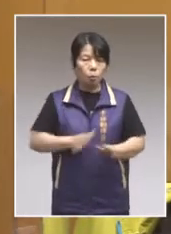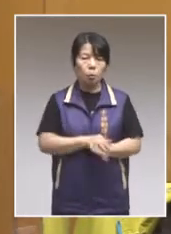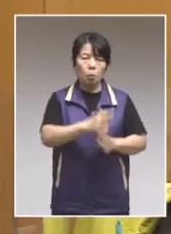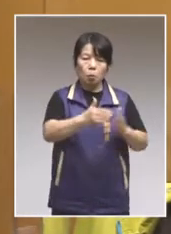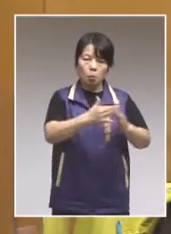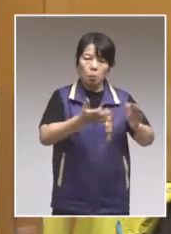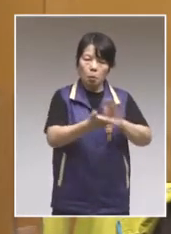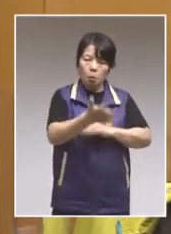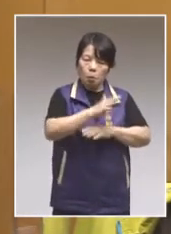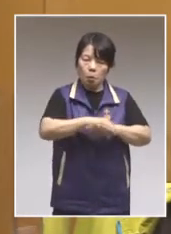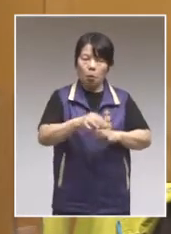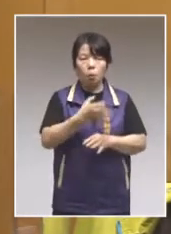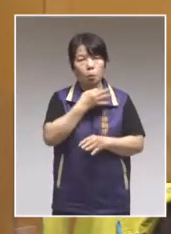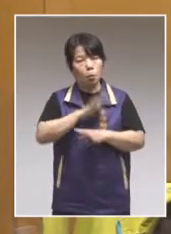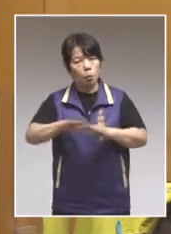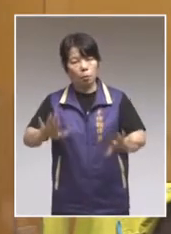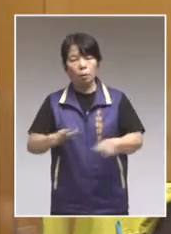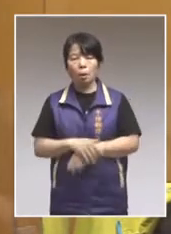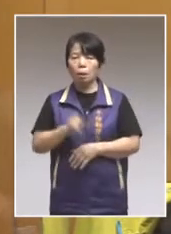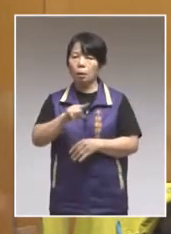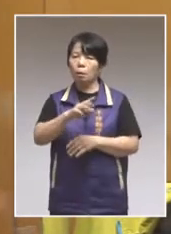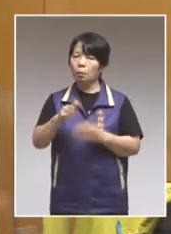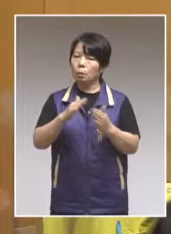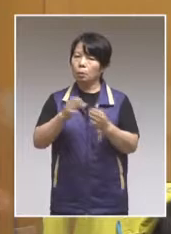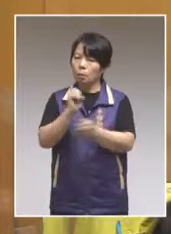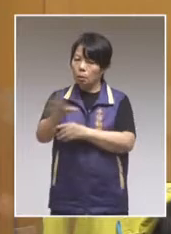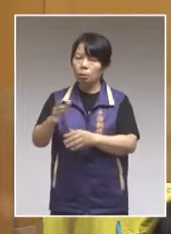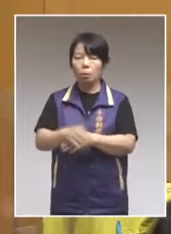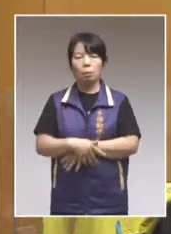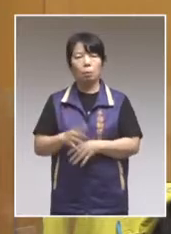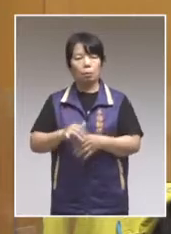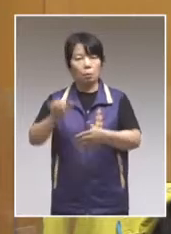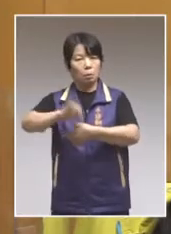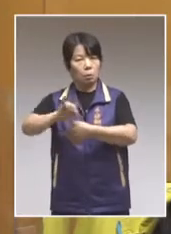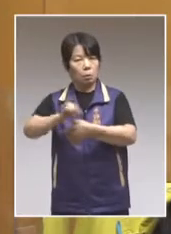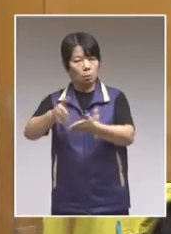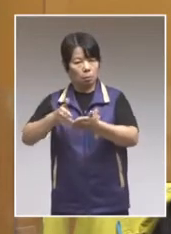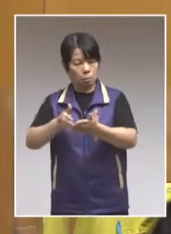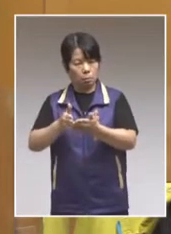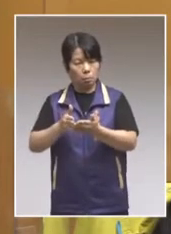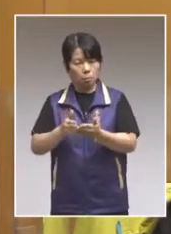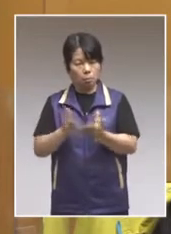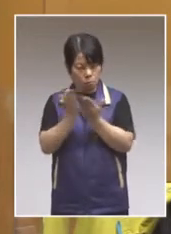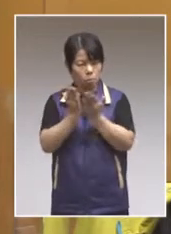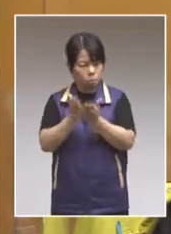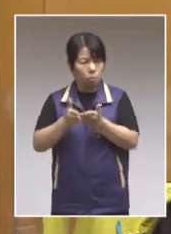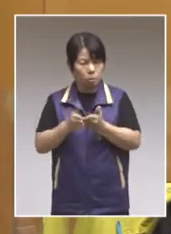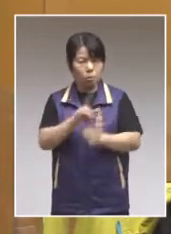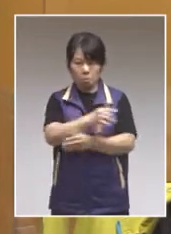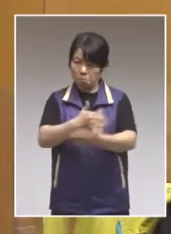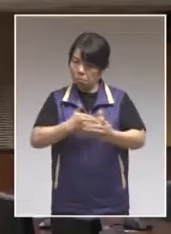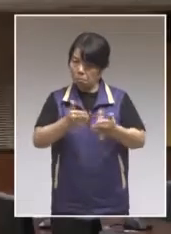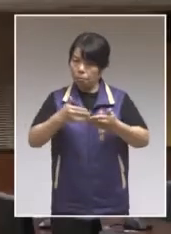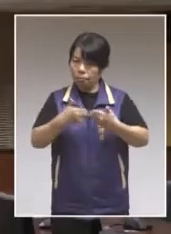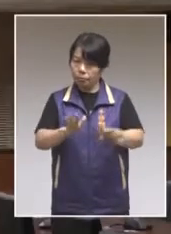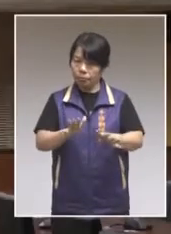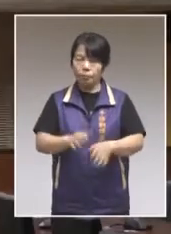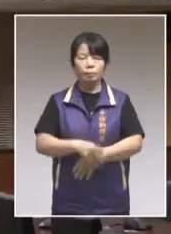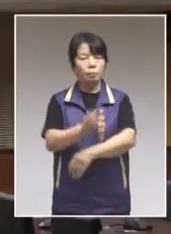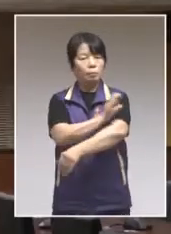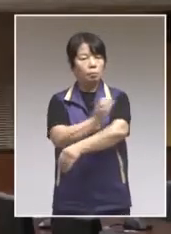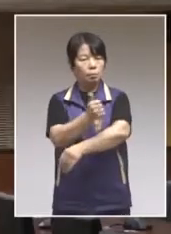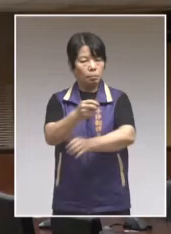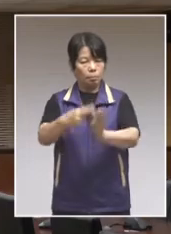是学校却通知大女儿还要上课。那请问依据防疫规定，大女儿需要隔离吗？ 好，谢谢，我请潘基正来说